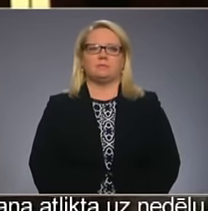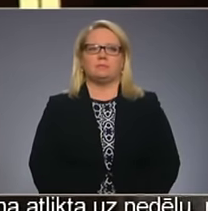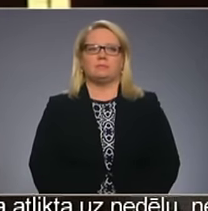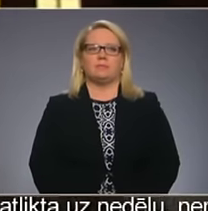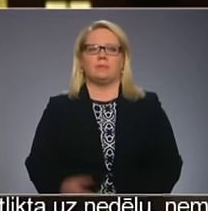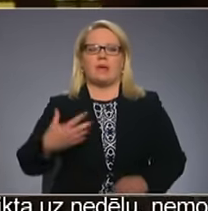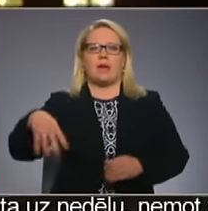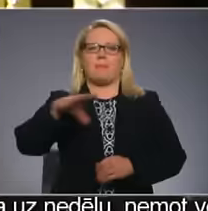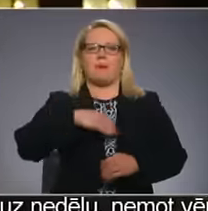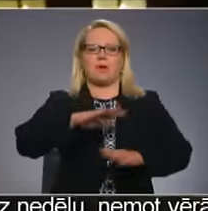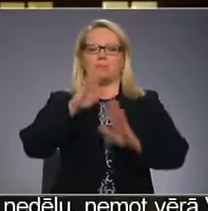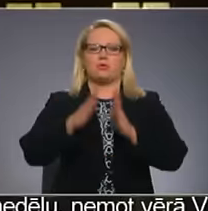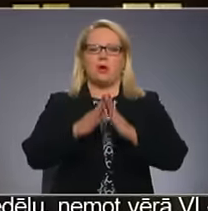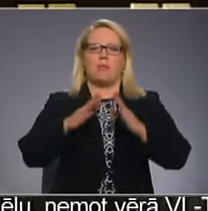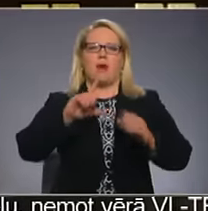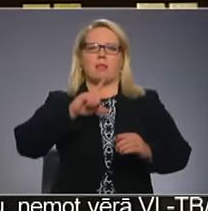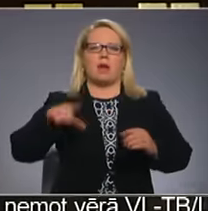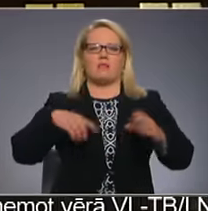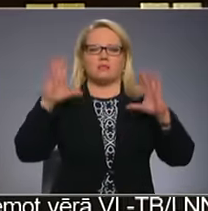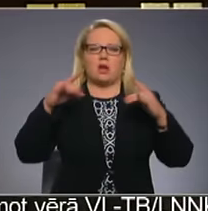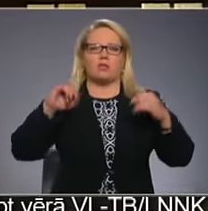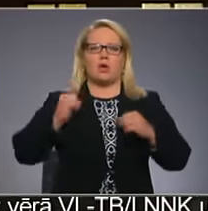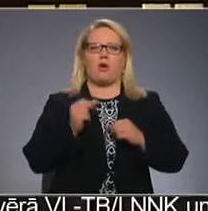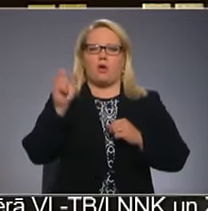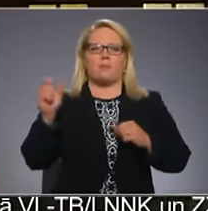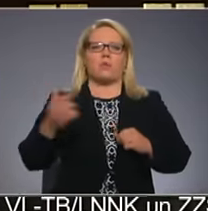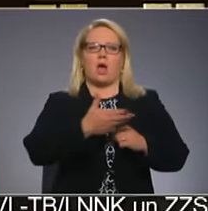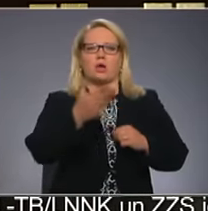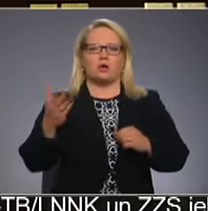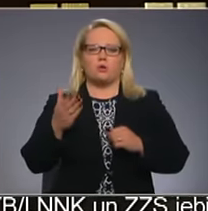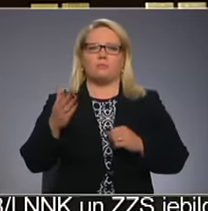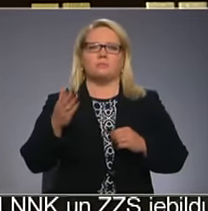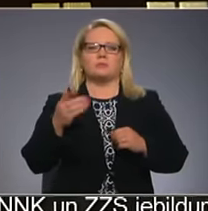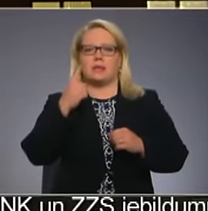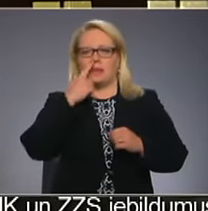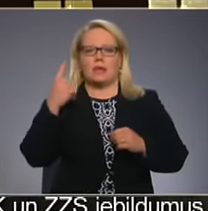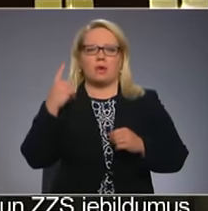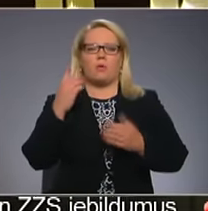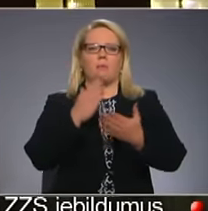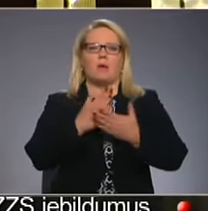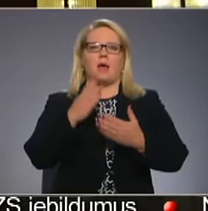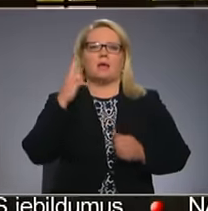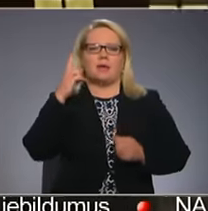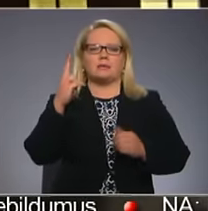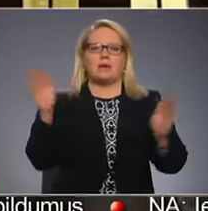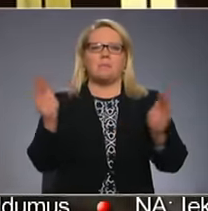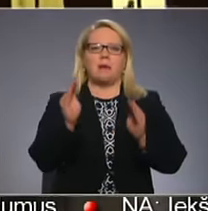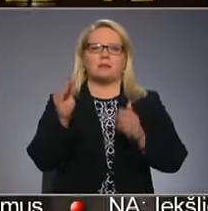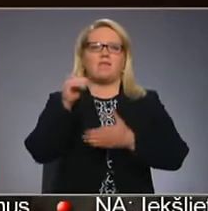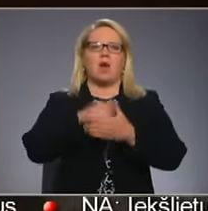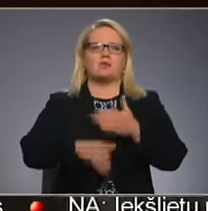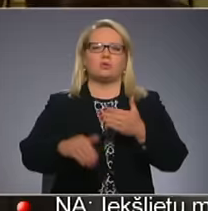Lūk, mēs kopā ar Latvijas radio kolēģiem un ar jums cienījumie skatītāji tikko kļuvām par lieciniekiem šim mazajam